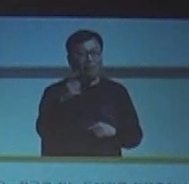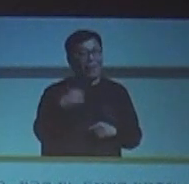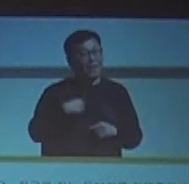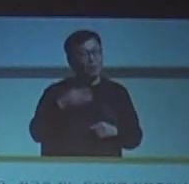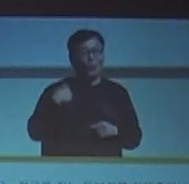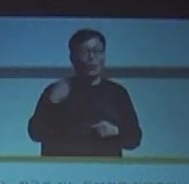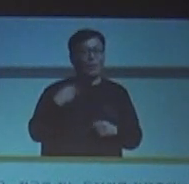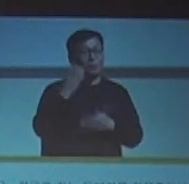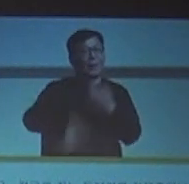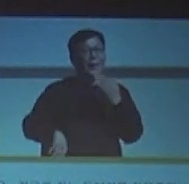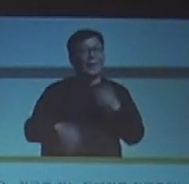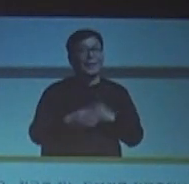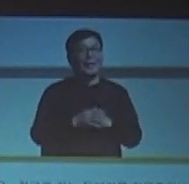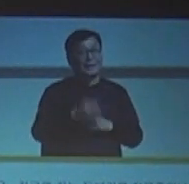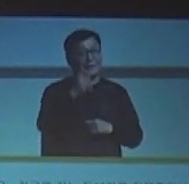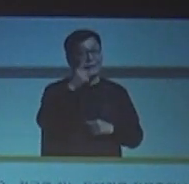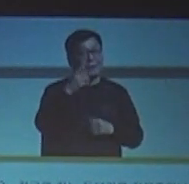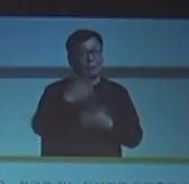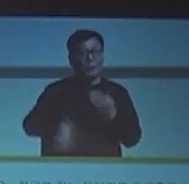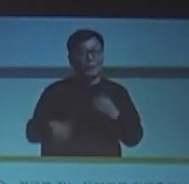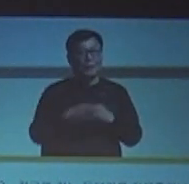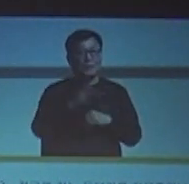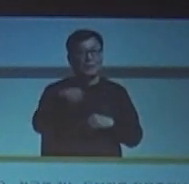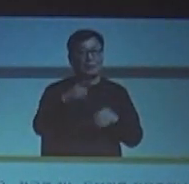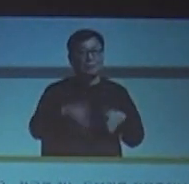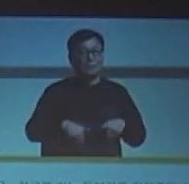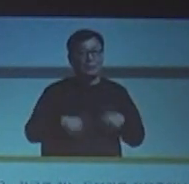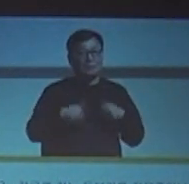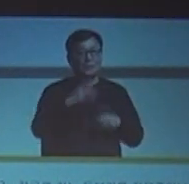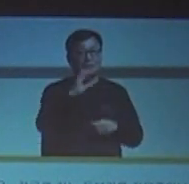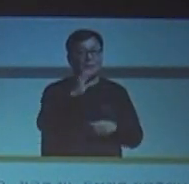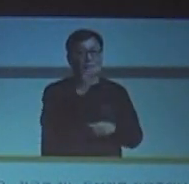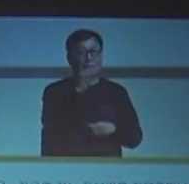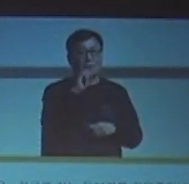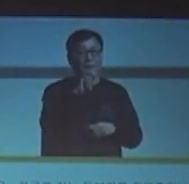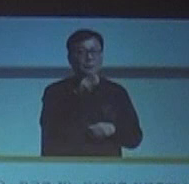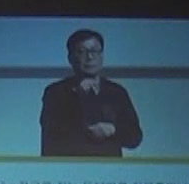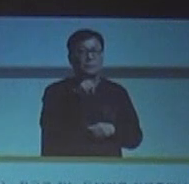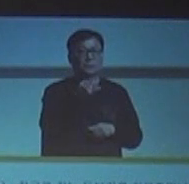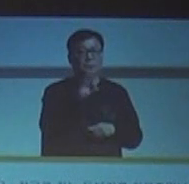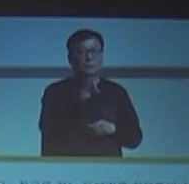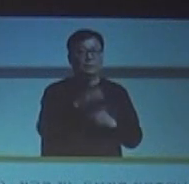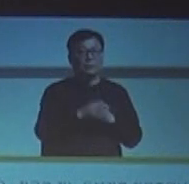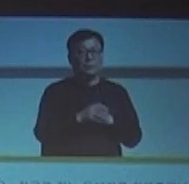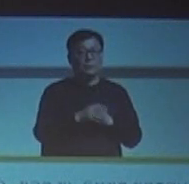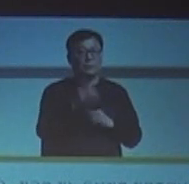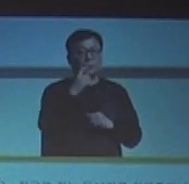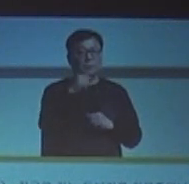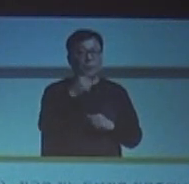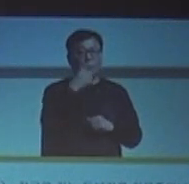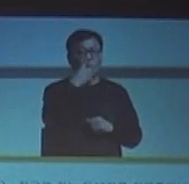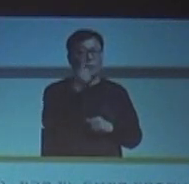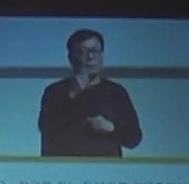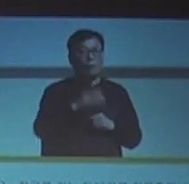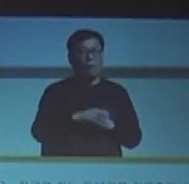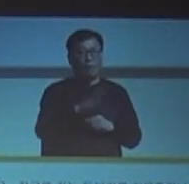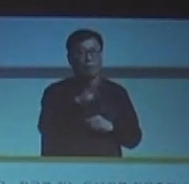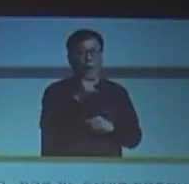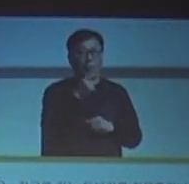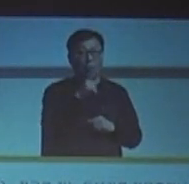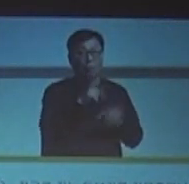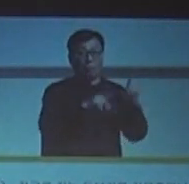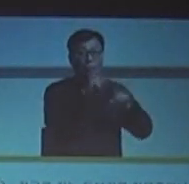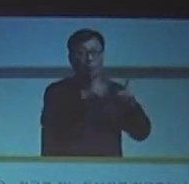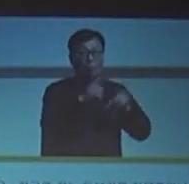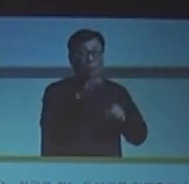제가 영어를 보내갖고요. 네, 남천성당 임정혜 임마누엘라님. 네. 신부님들 멋져요. 배너랑 실물이랑